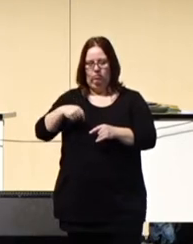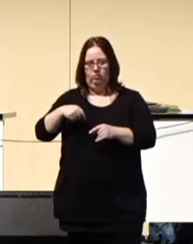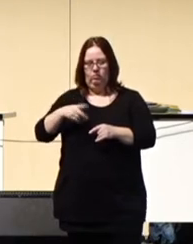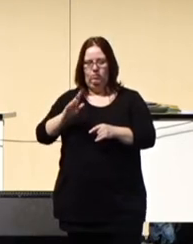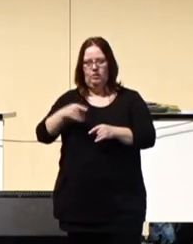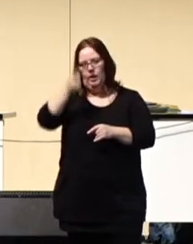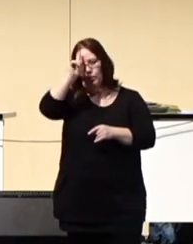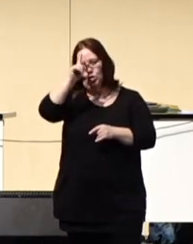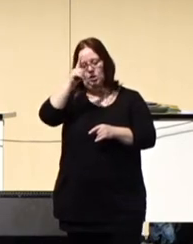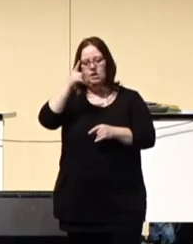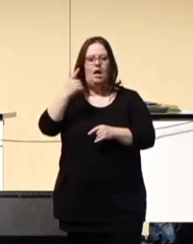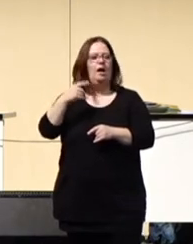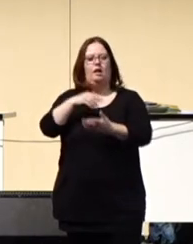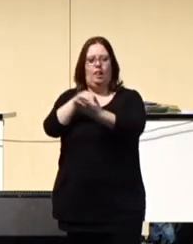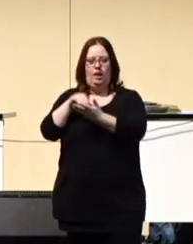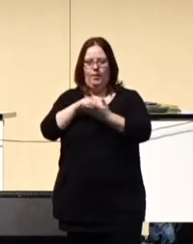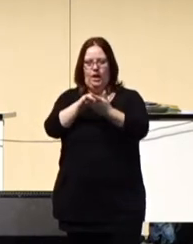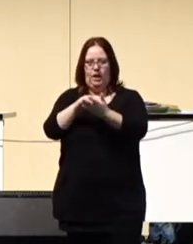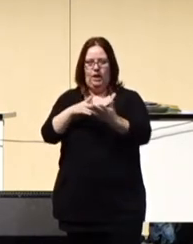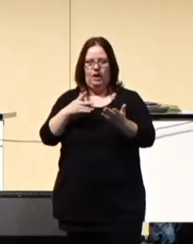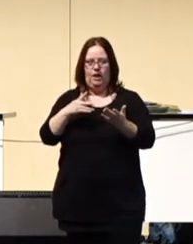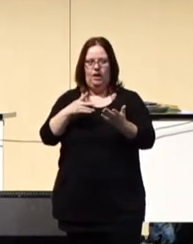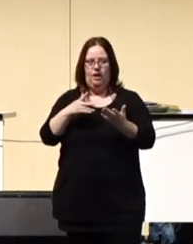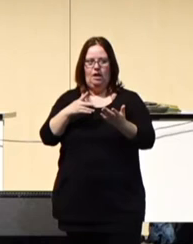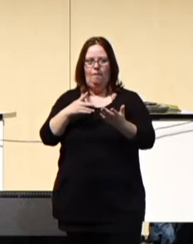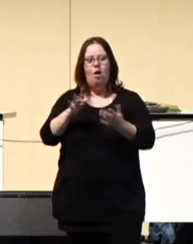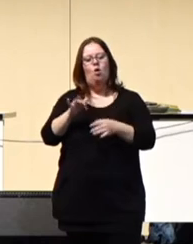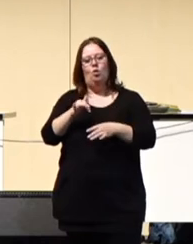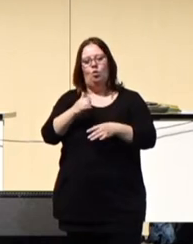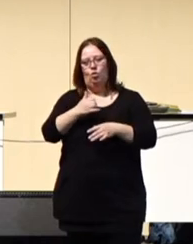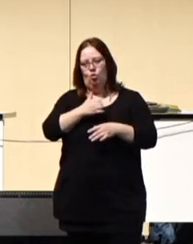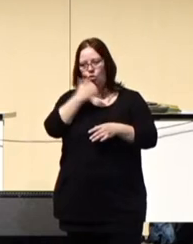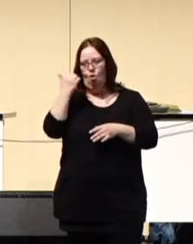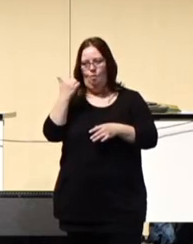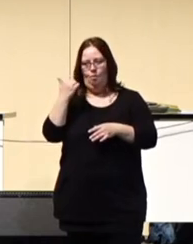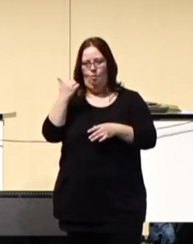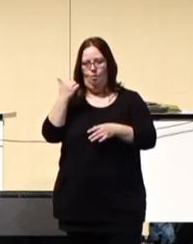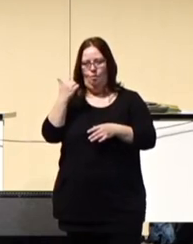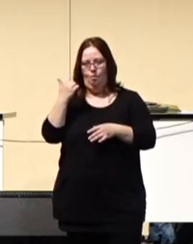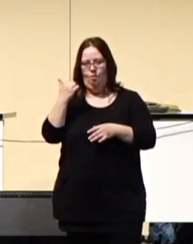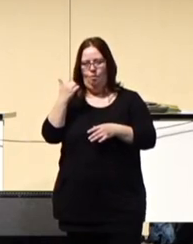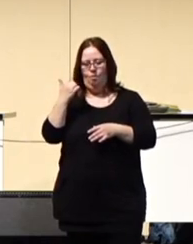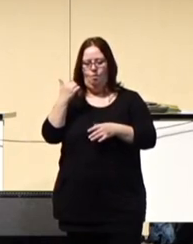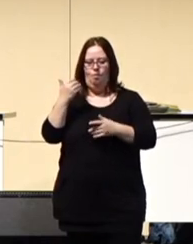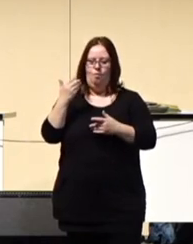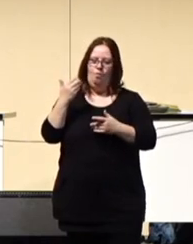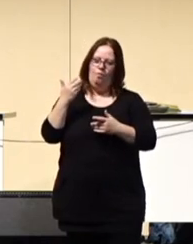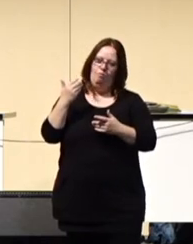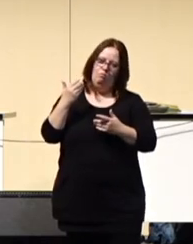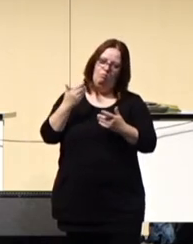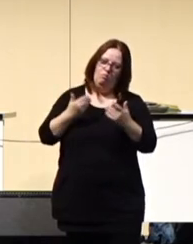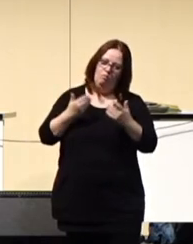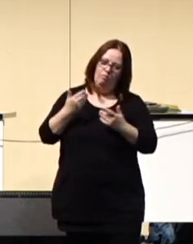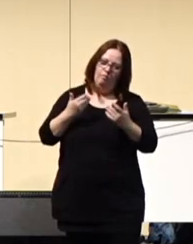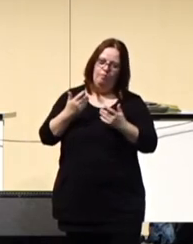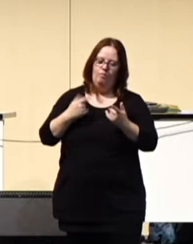des Polizeivollzugsdienstes wurde dies jedoch im überwiegenden Maße so gemacht, dass entweder bzw.